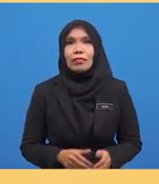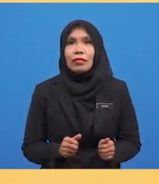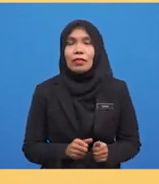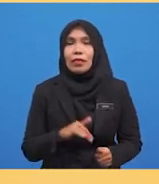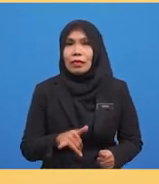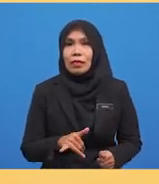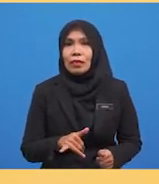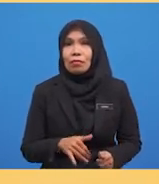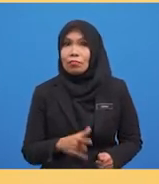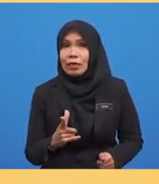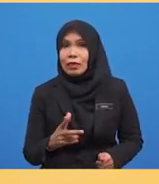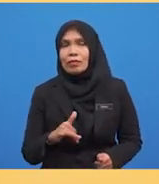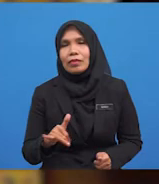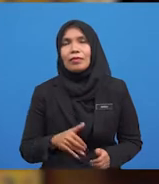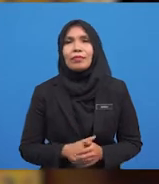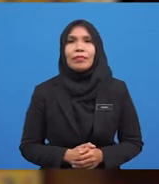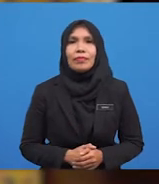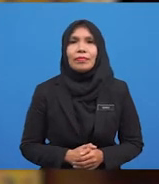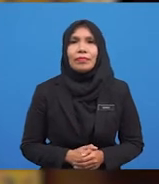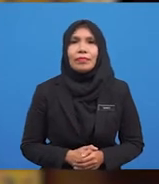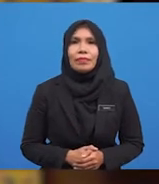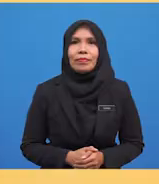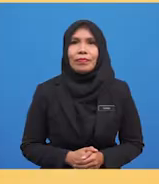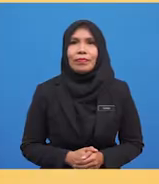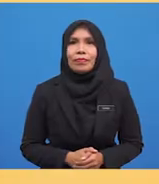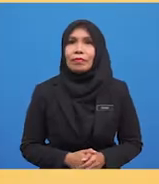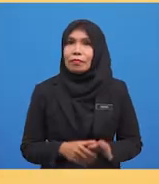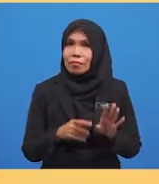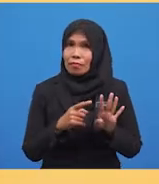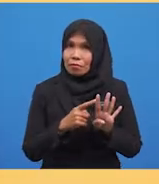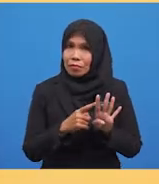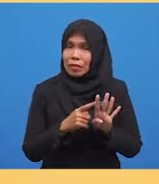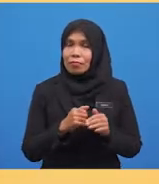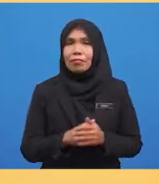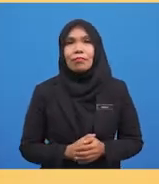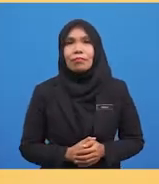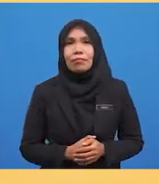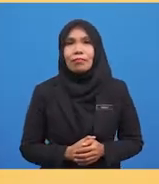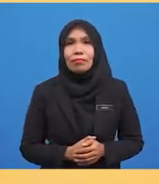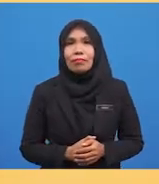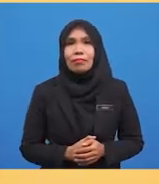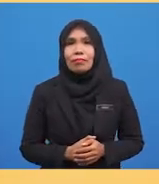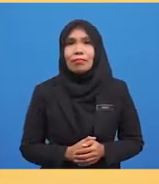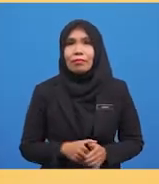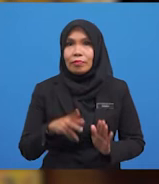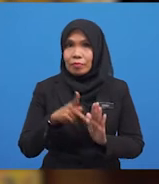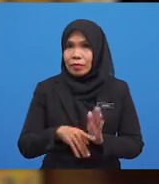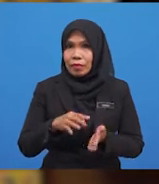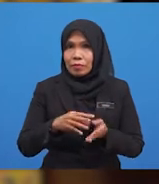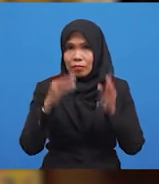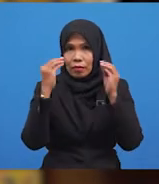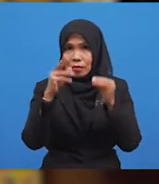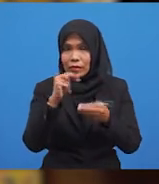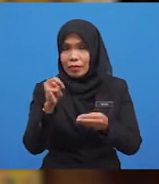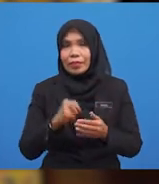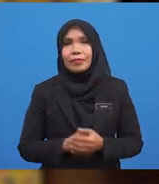yang berikutnya. Dan berdasarkan nilai kesederhanaan, maka pengajaran